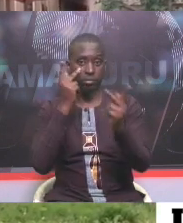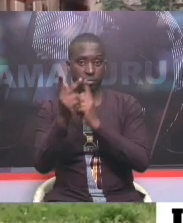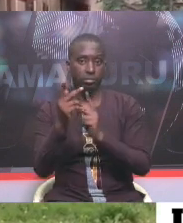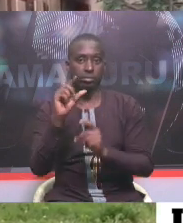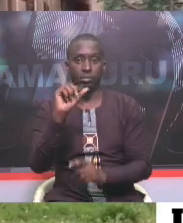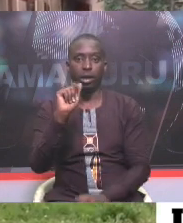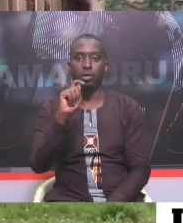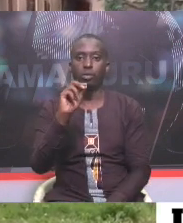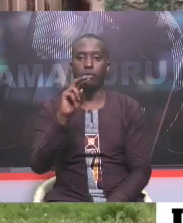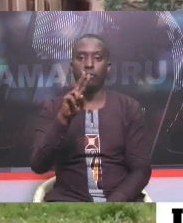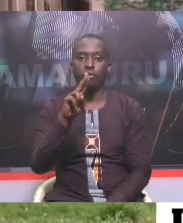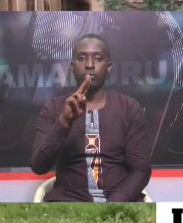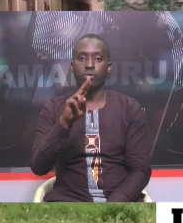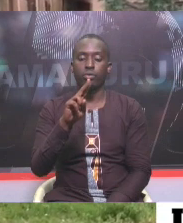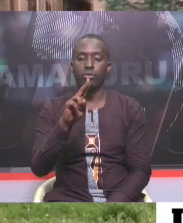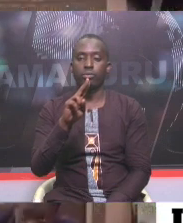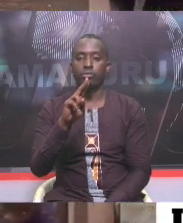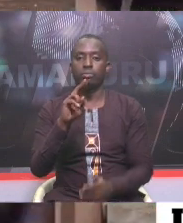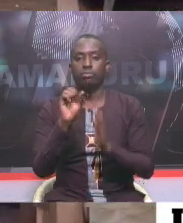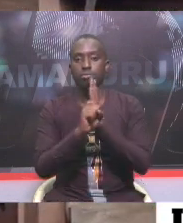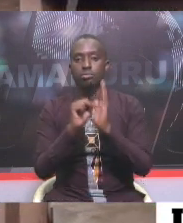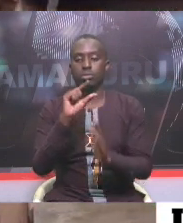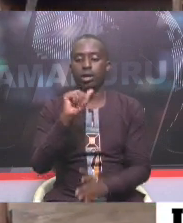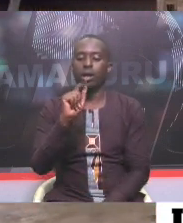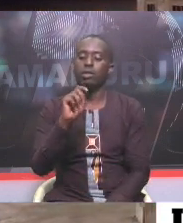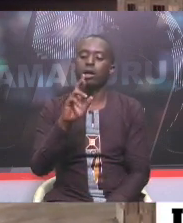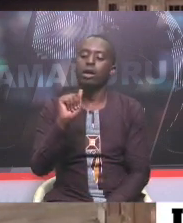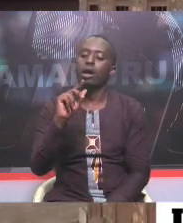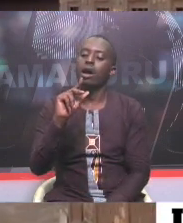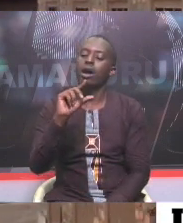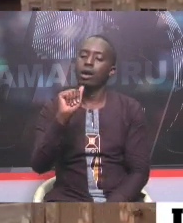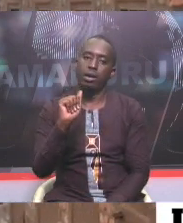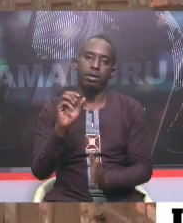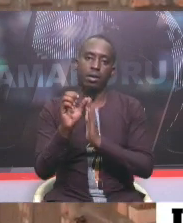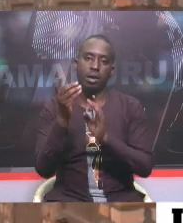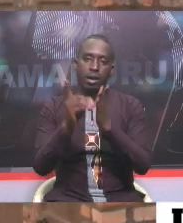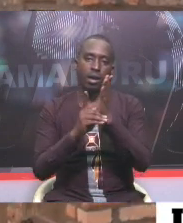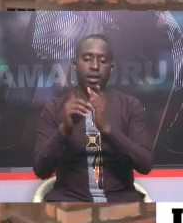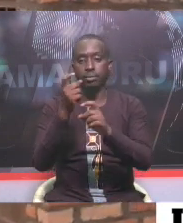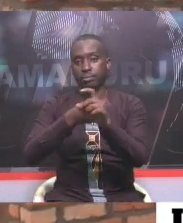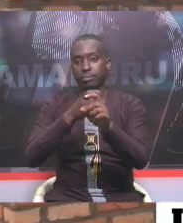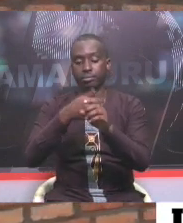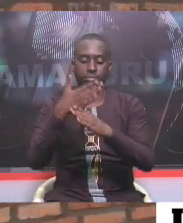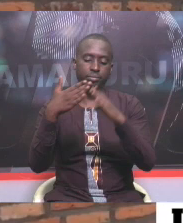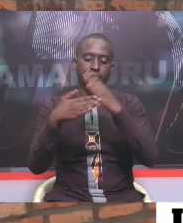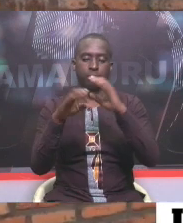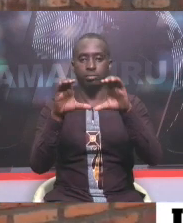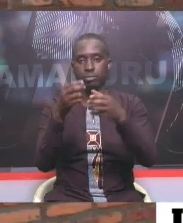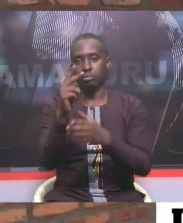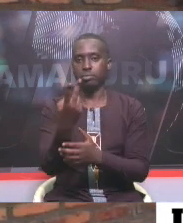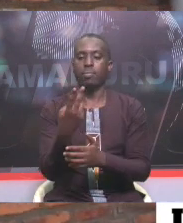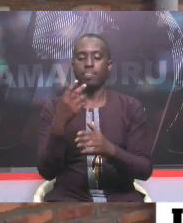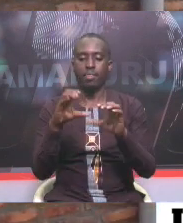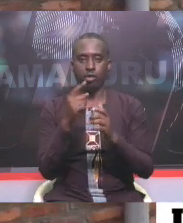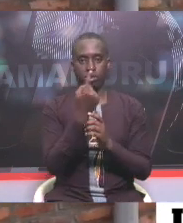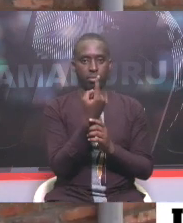wa Gatovu uri mu kagari ka Rungu umurenge wa Gataraga mu karere ka Musanze wubatswe mu byiciro bibiri ndetse abatujwe mu cyiciro cya